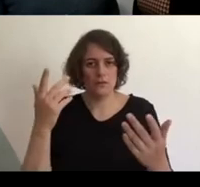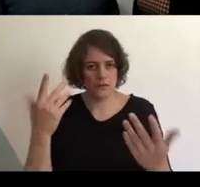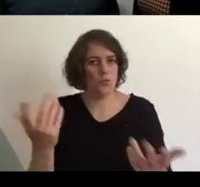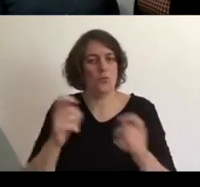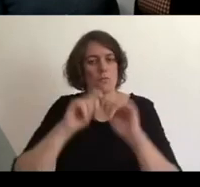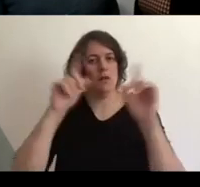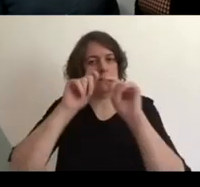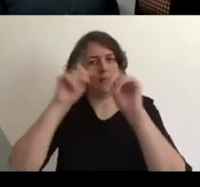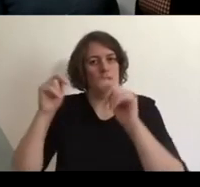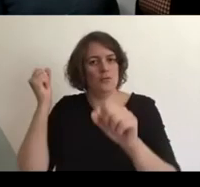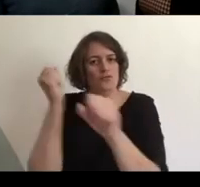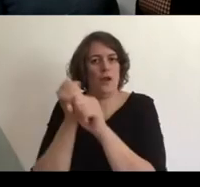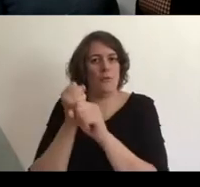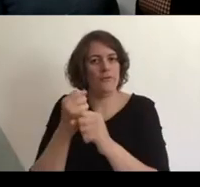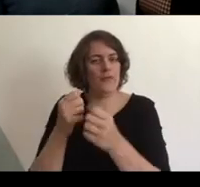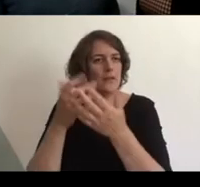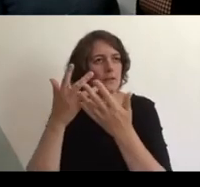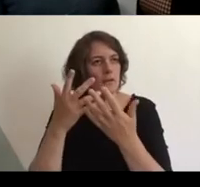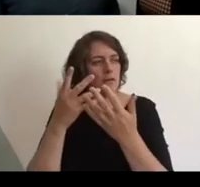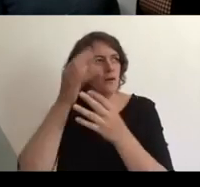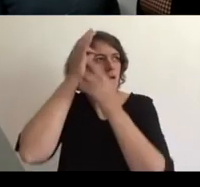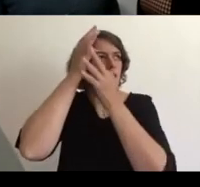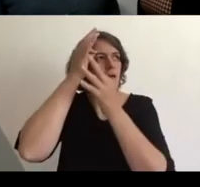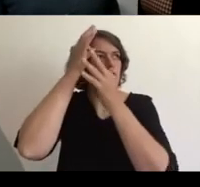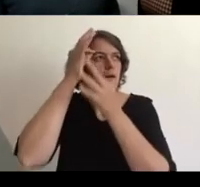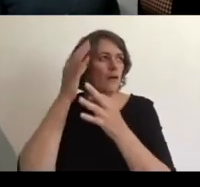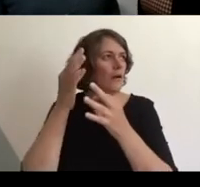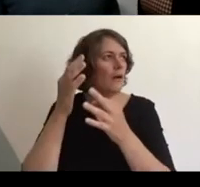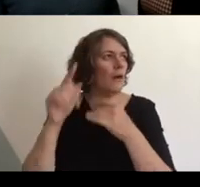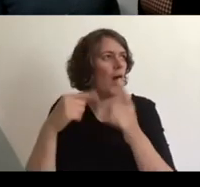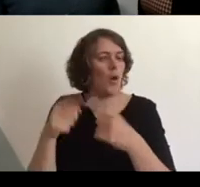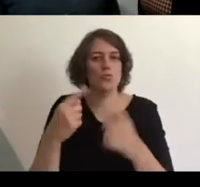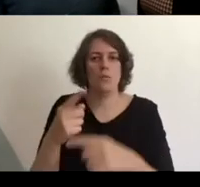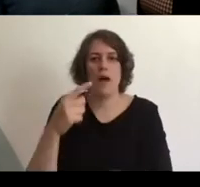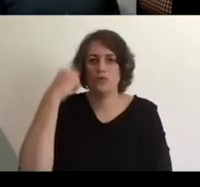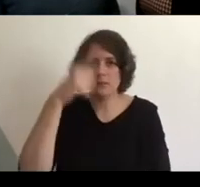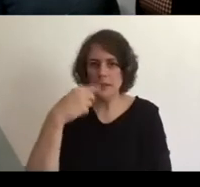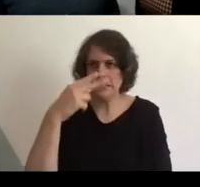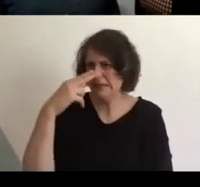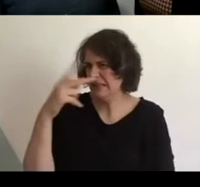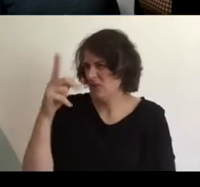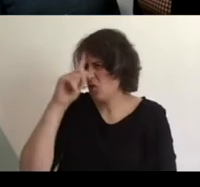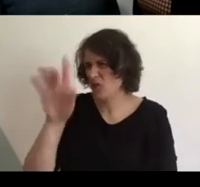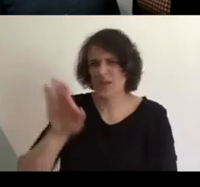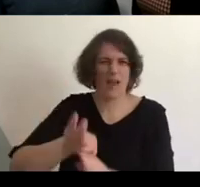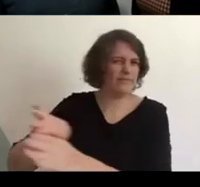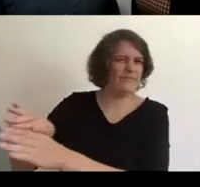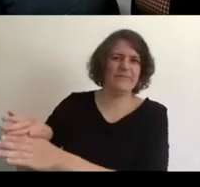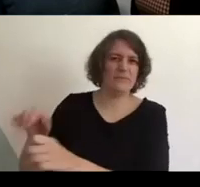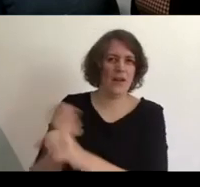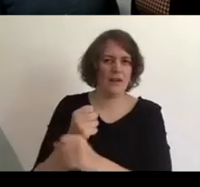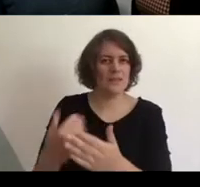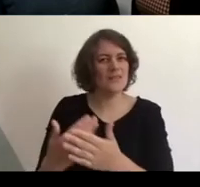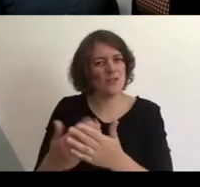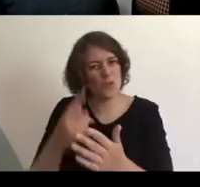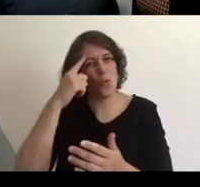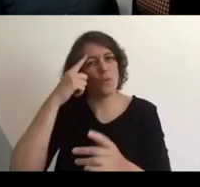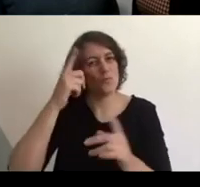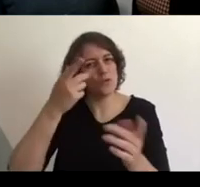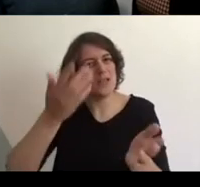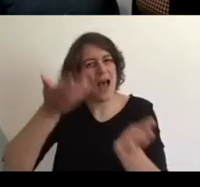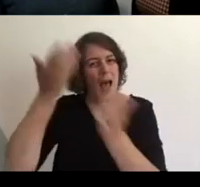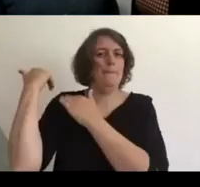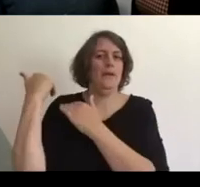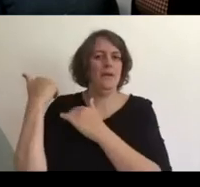auch durch Prägungen und so weiter entstehen, das braucht Zeit, bis man das so ein bisschen wieder wegtrainiert hat. Und